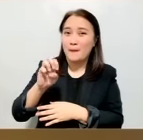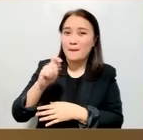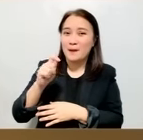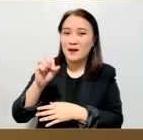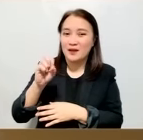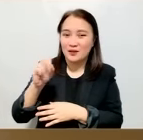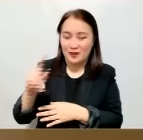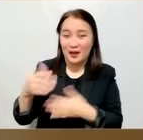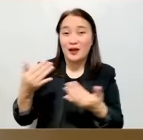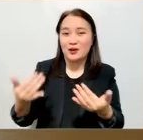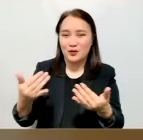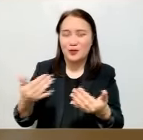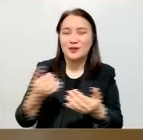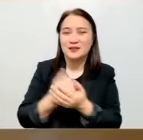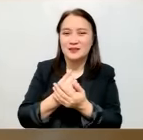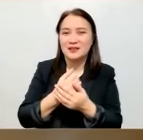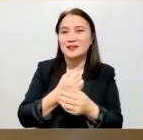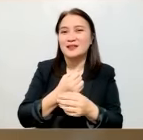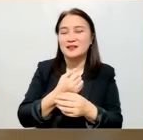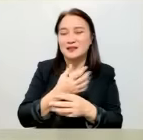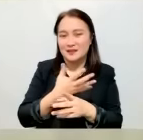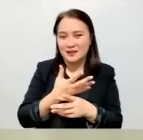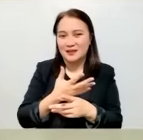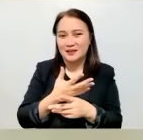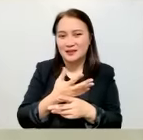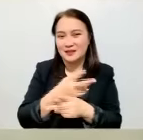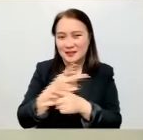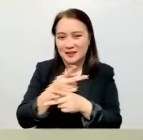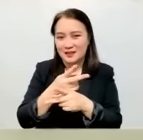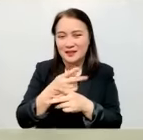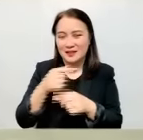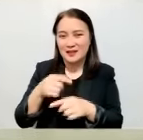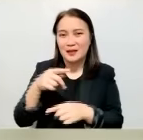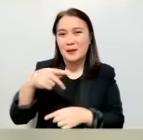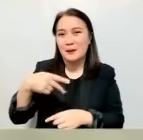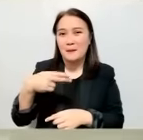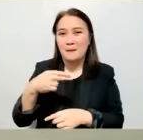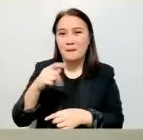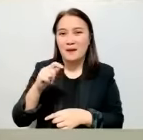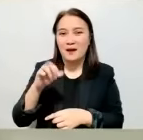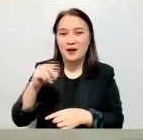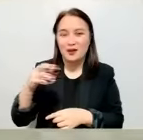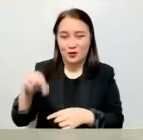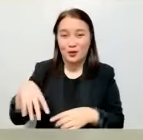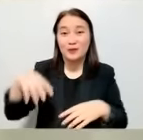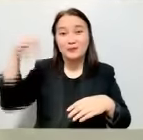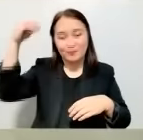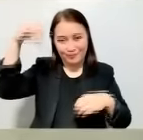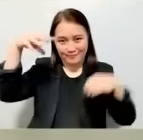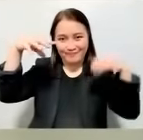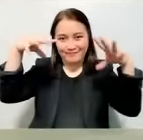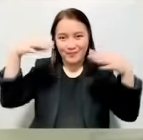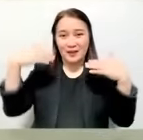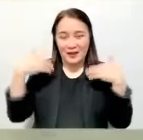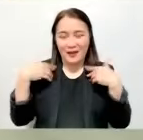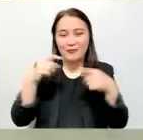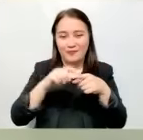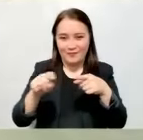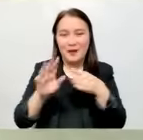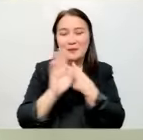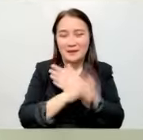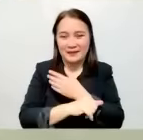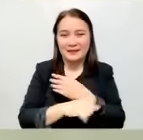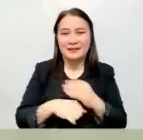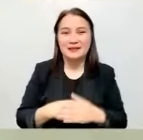DNR ang ahas na napag-alamang isang python. Naibalik na rin na ang kuryente sa barangay matapos ang 6 na oras na brownout, ito na